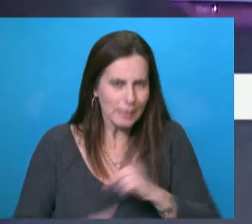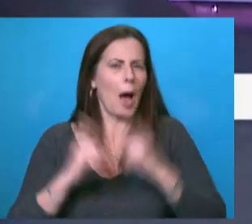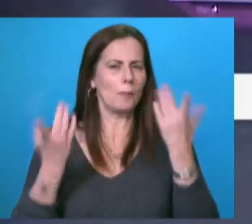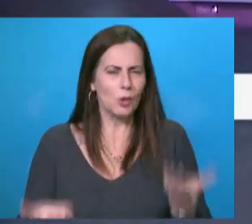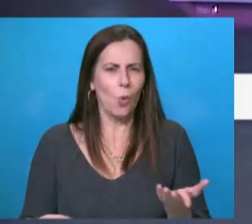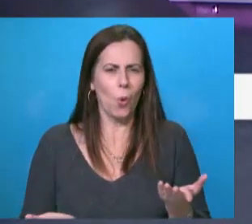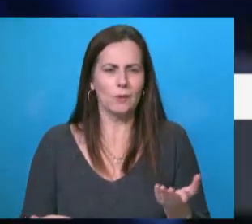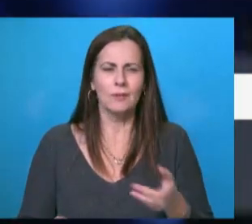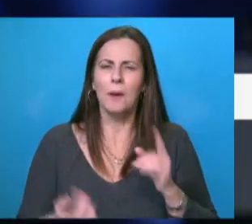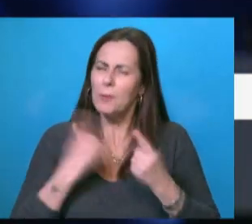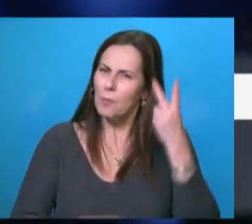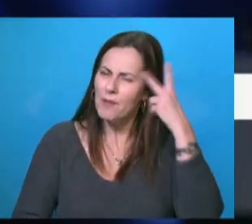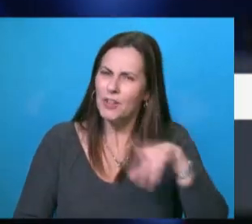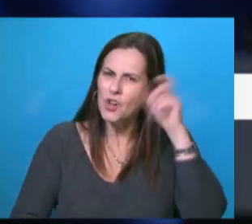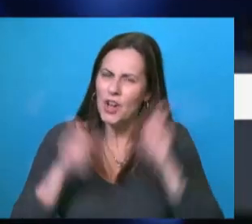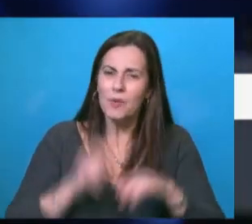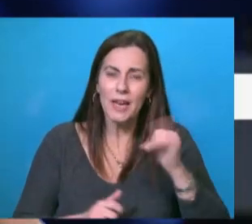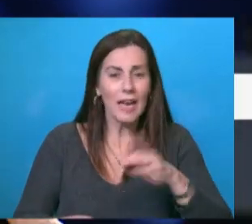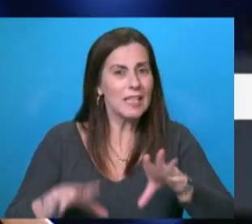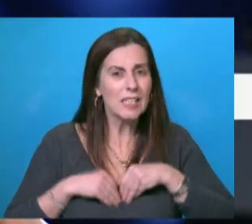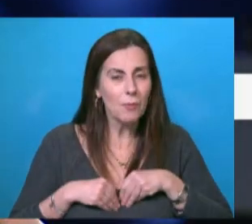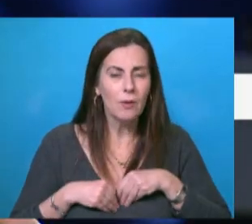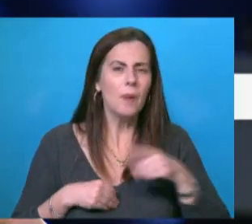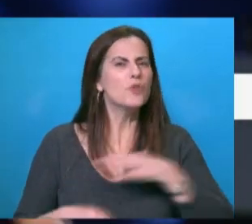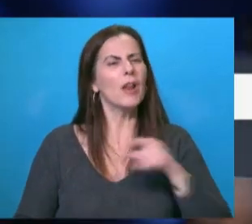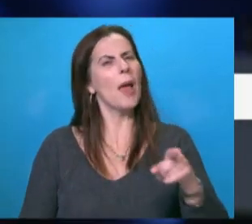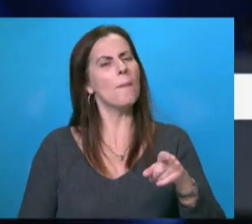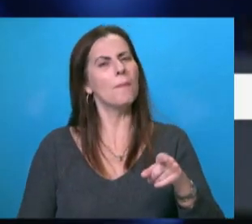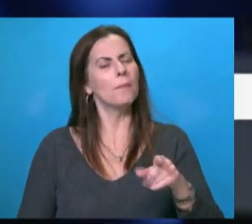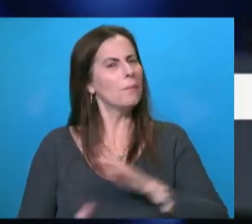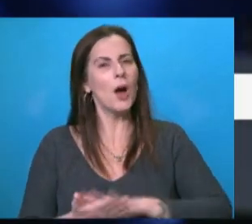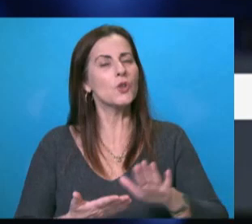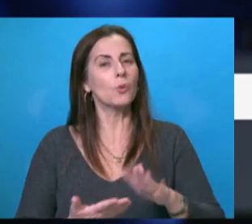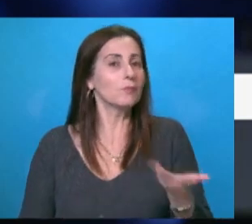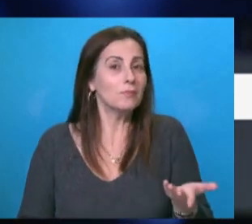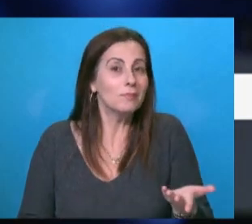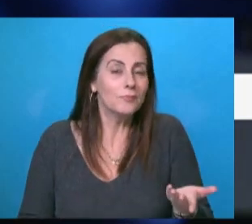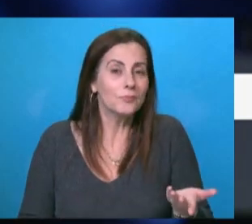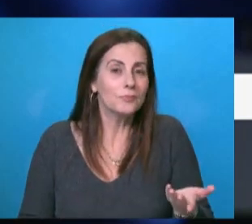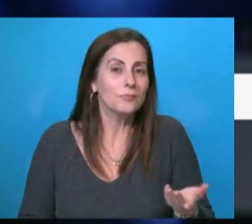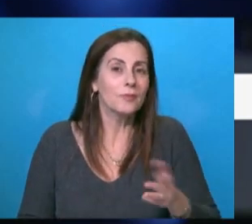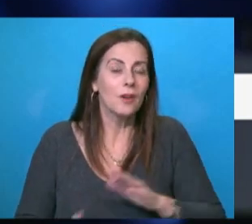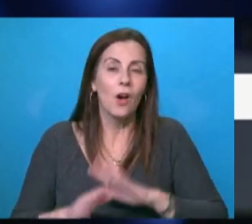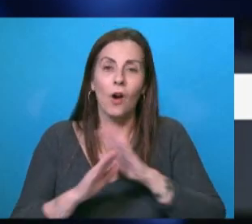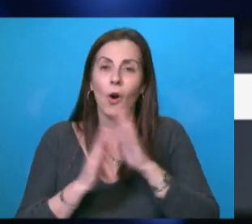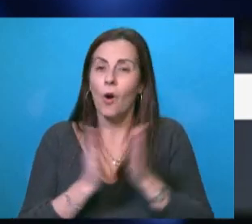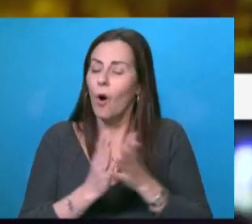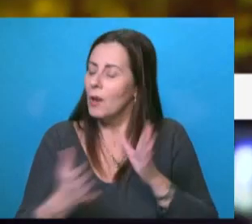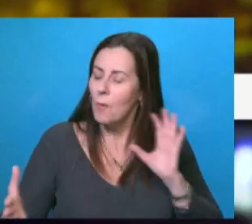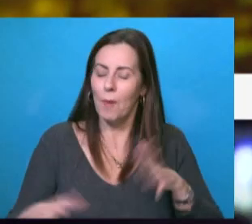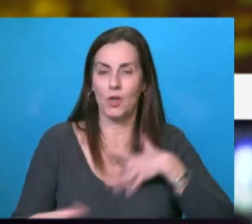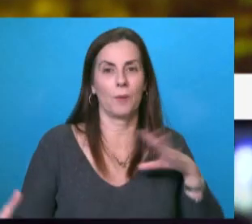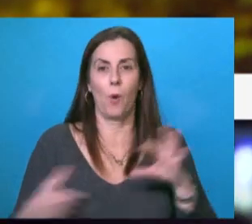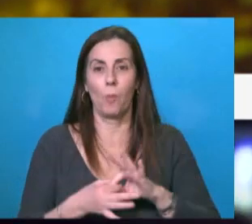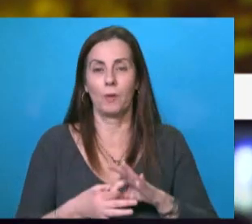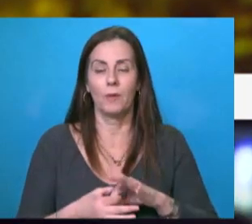פתאום קלטתי שאנשים שכן הסכימו, הם אנשים שפשוט הם כל הצ'קרות שלהם מחוברות, הם